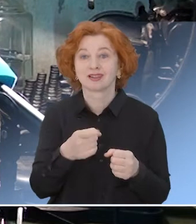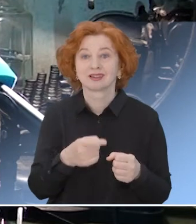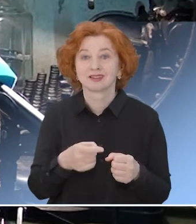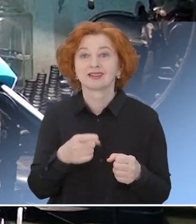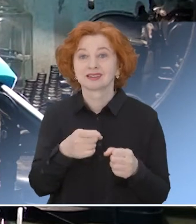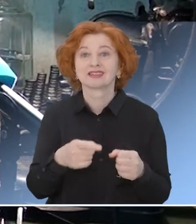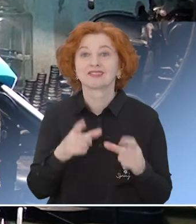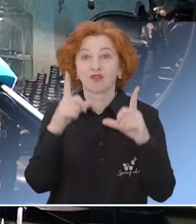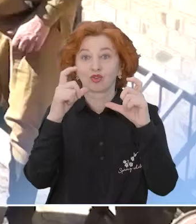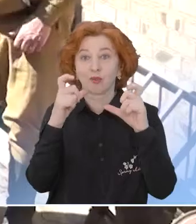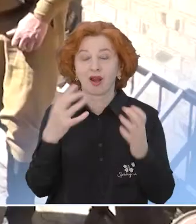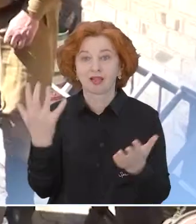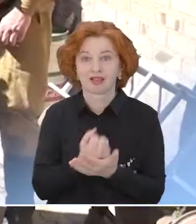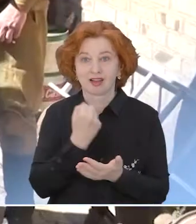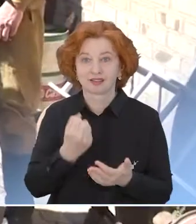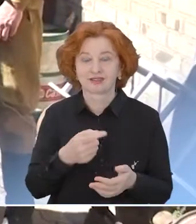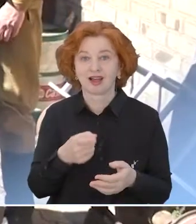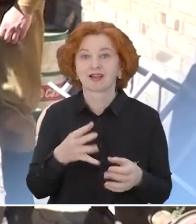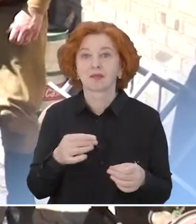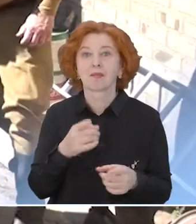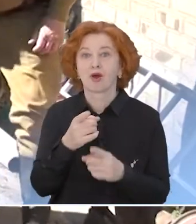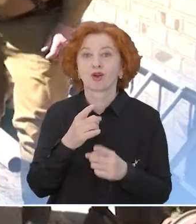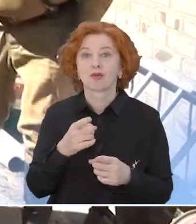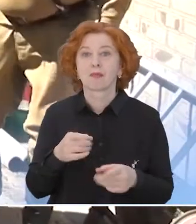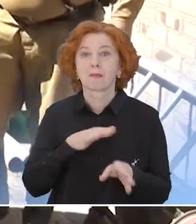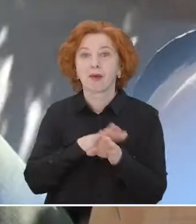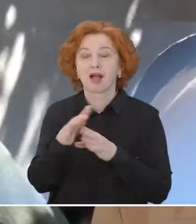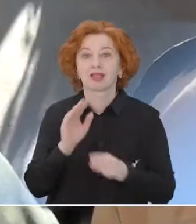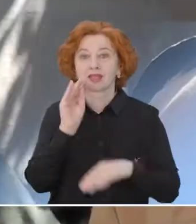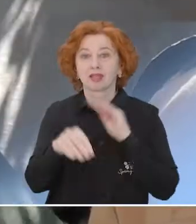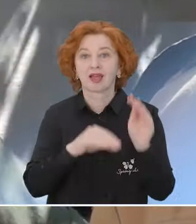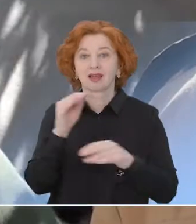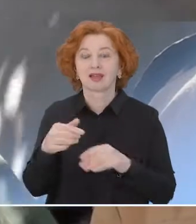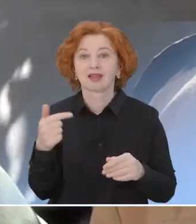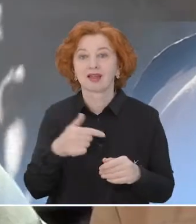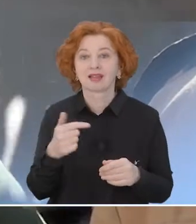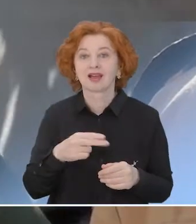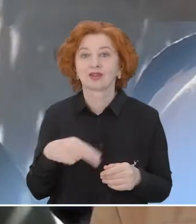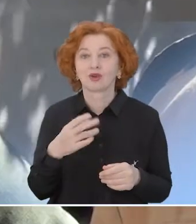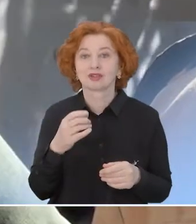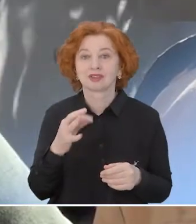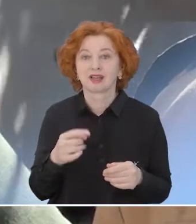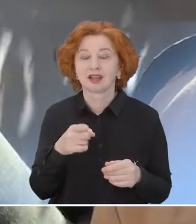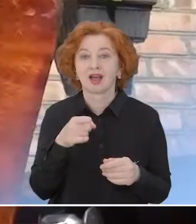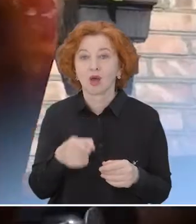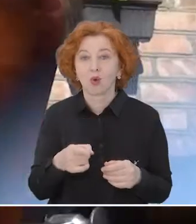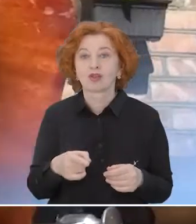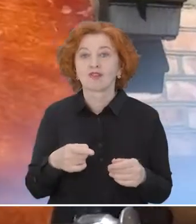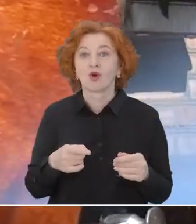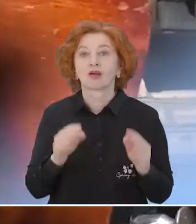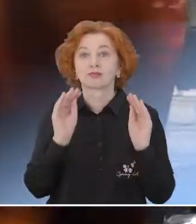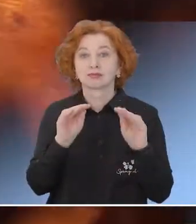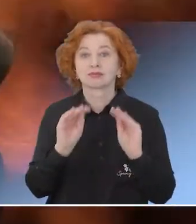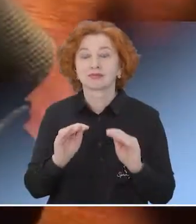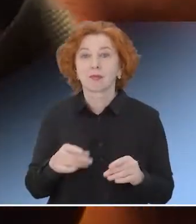сказать, спер вот этот фотоаппарат. Оружие в боевой готовности. Пополняет арсенал Геннадий Доценко. Пулемет